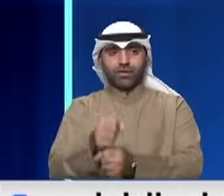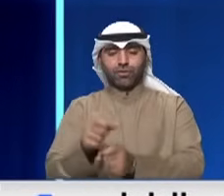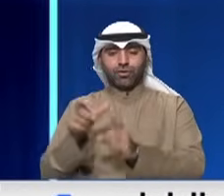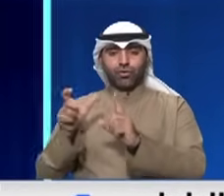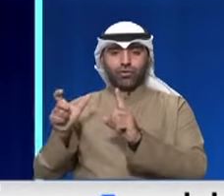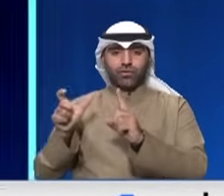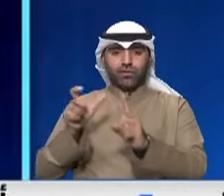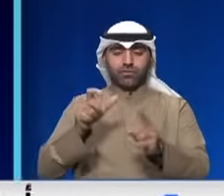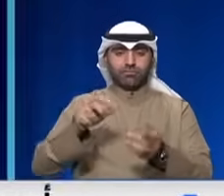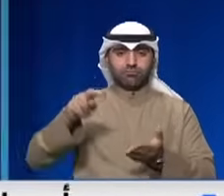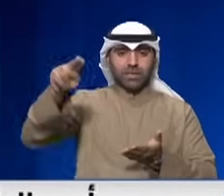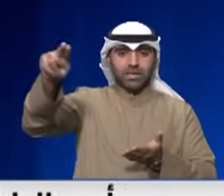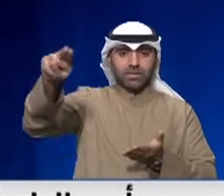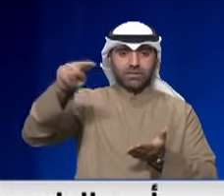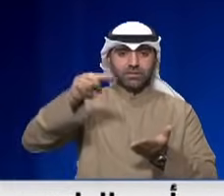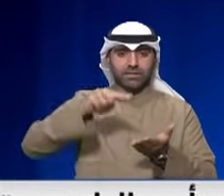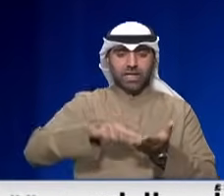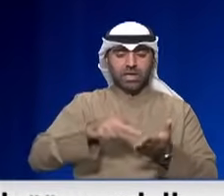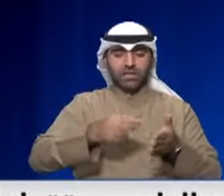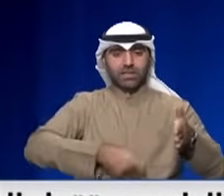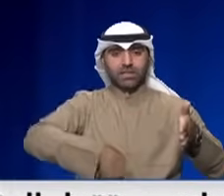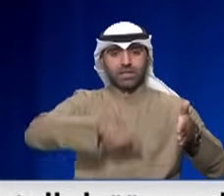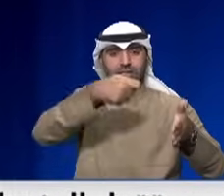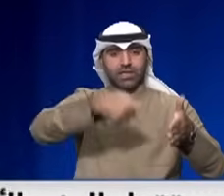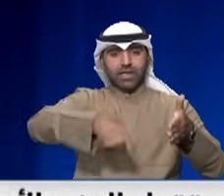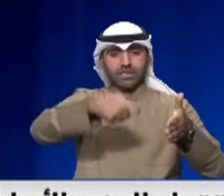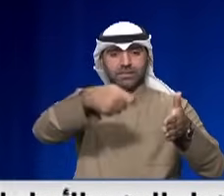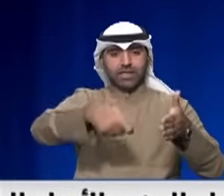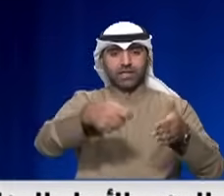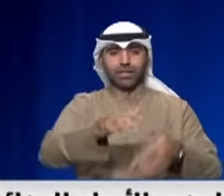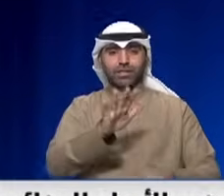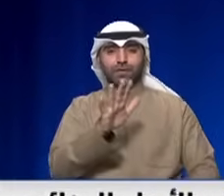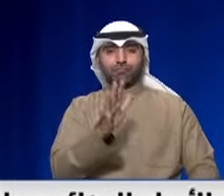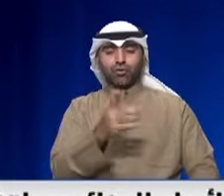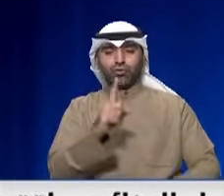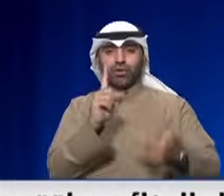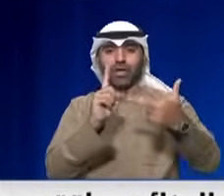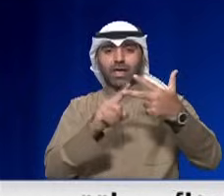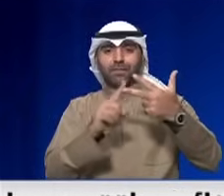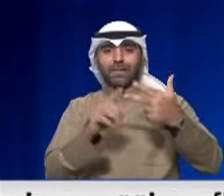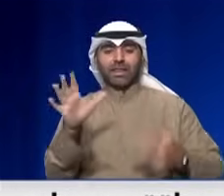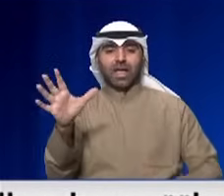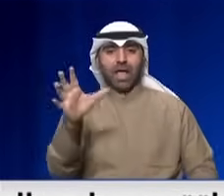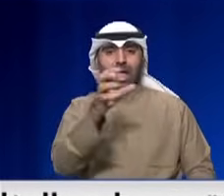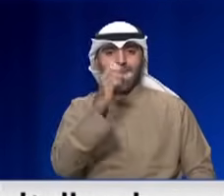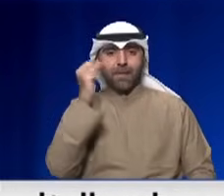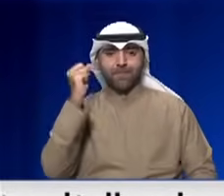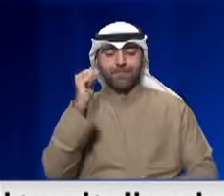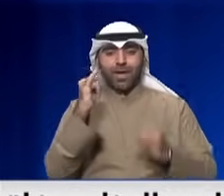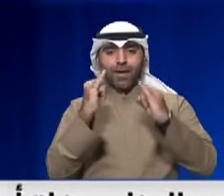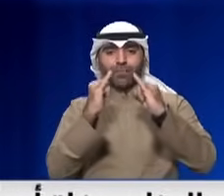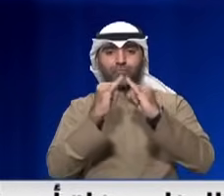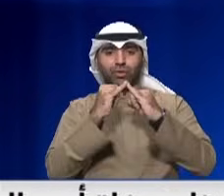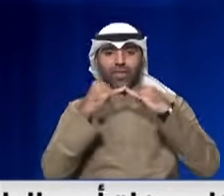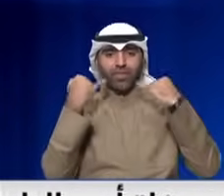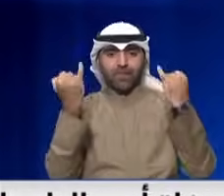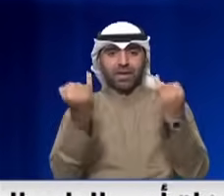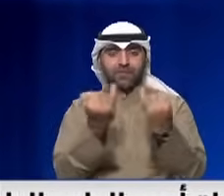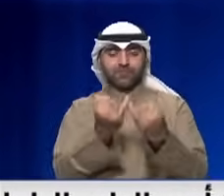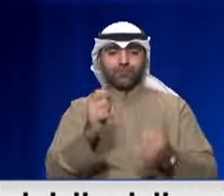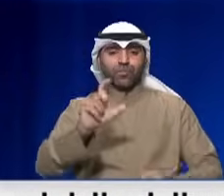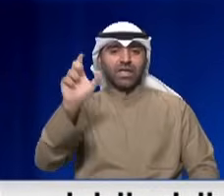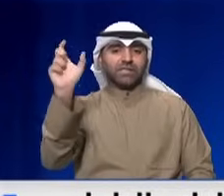تعزيه من معالي حسين ابراهيم طه الامين العام لمنظمه التعاون الاسلامي ععرب فيها باسمه وباسم